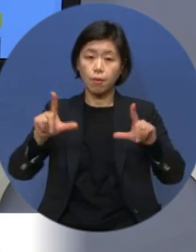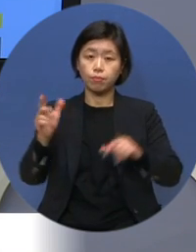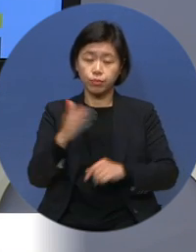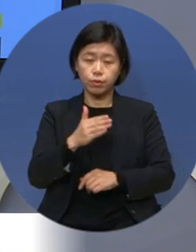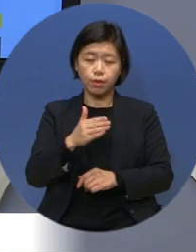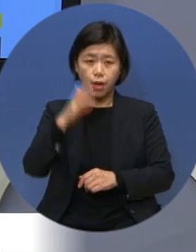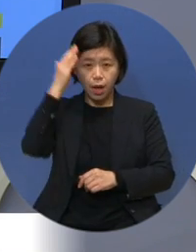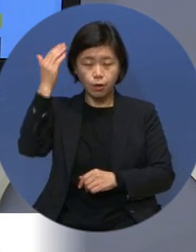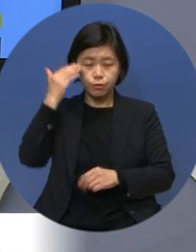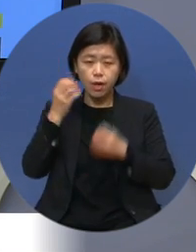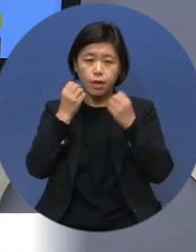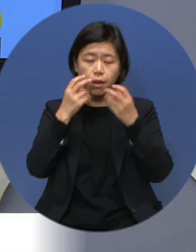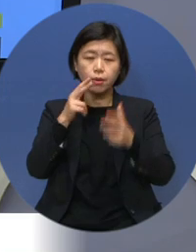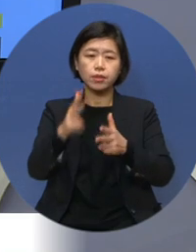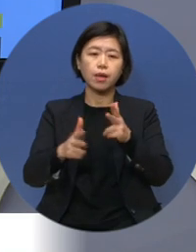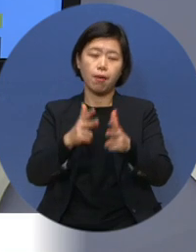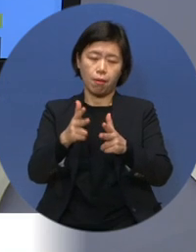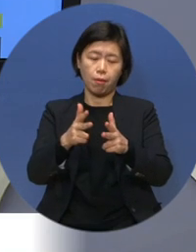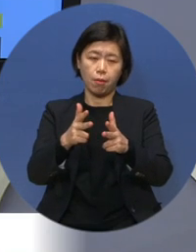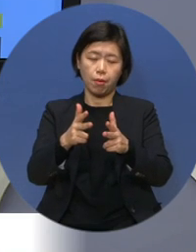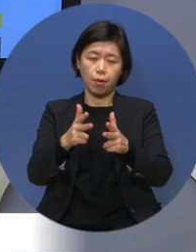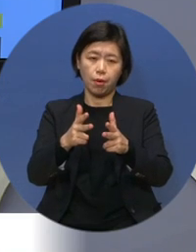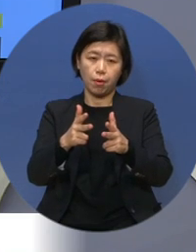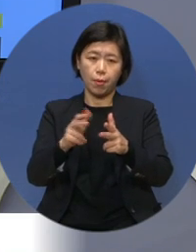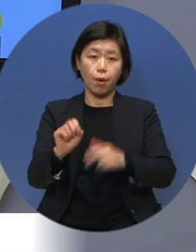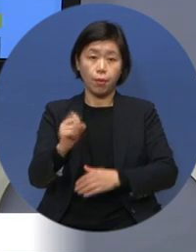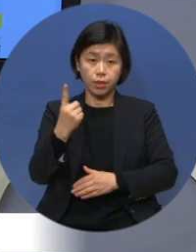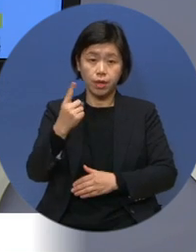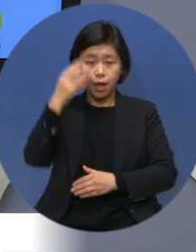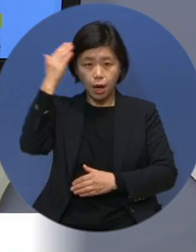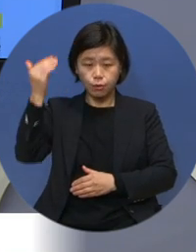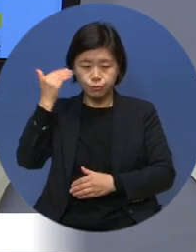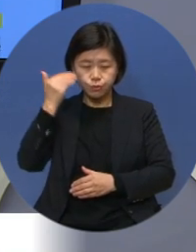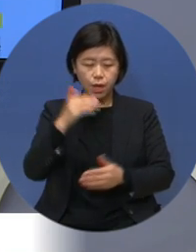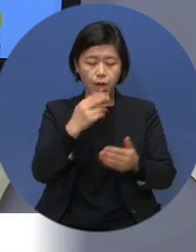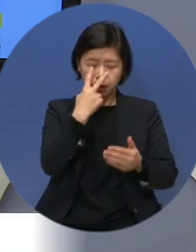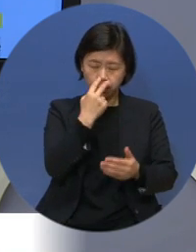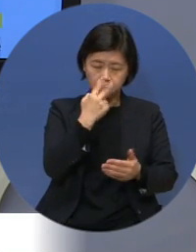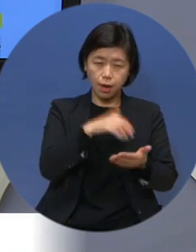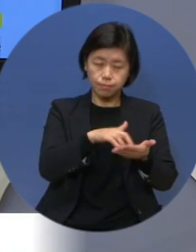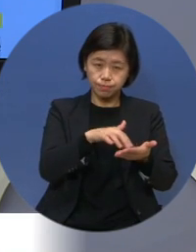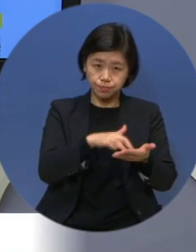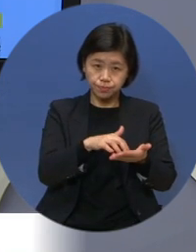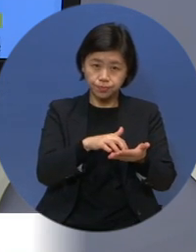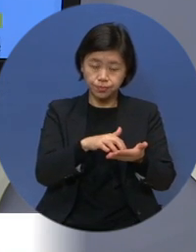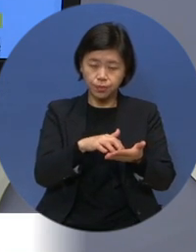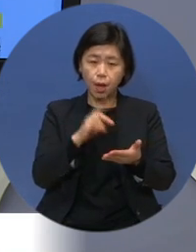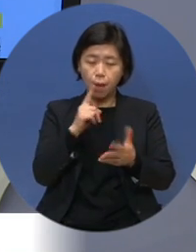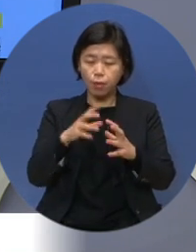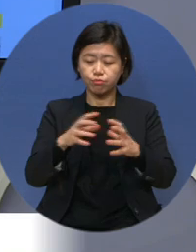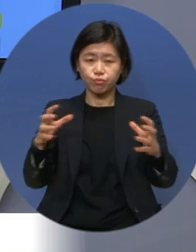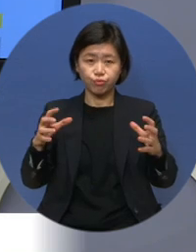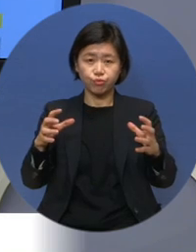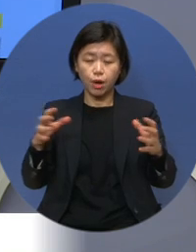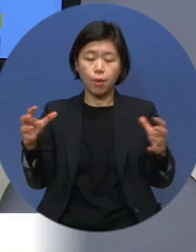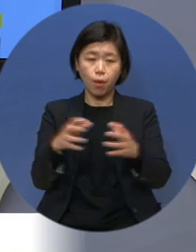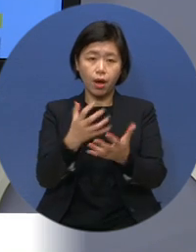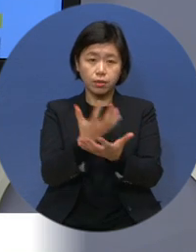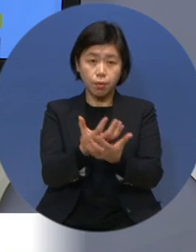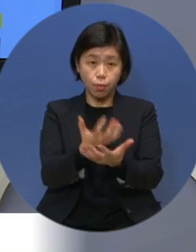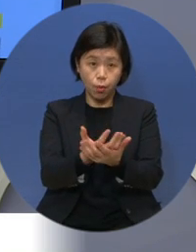한국어 점자 병렬 말뭉치 를 구축 한다 며 이 자료를 이용하면 4 첫 산업혁명 시대의